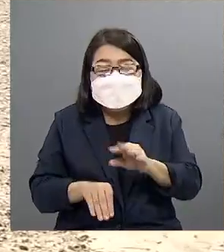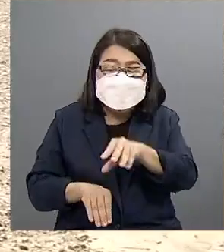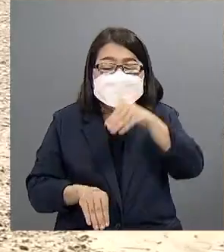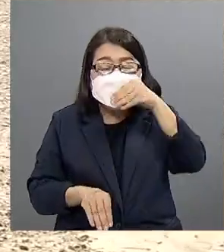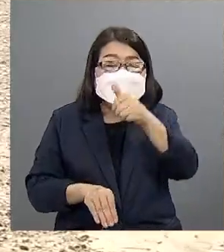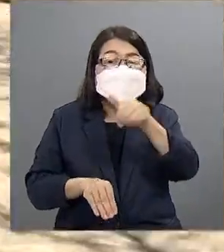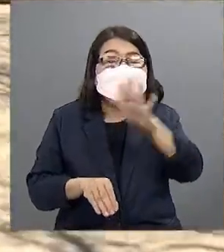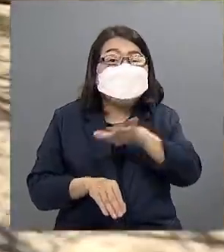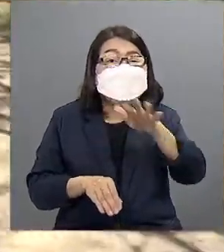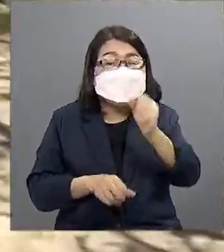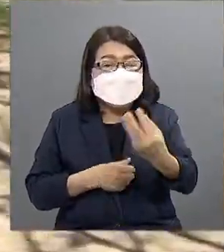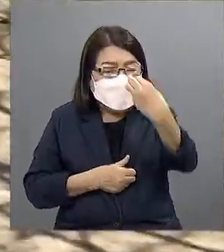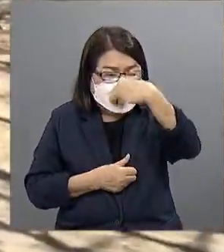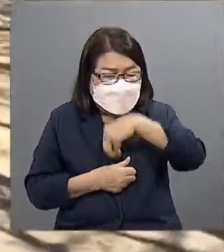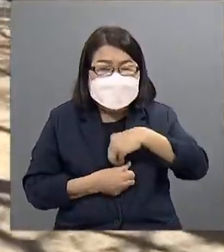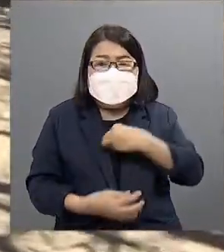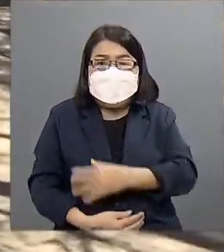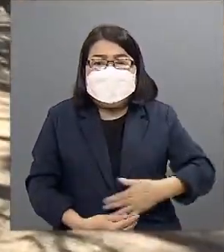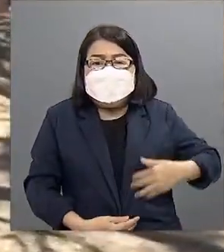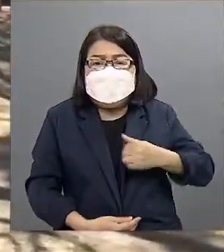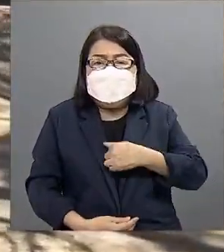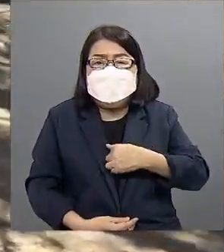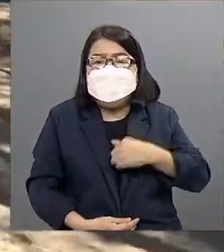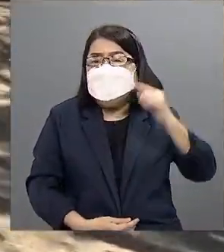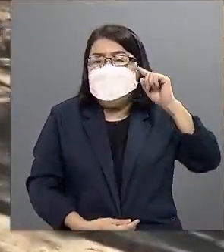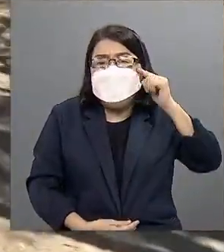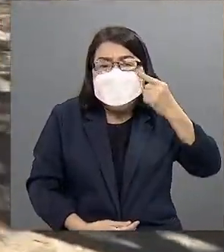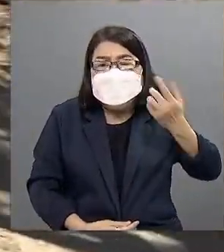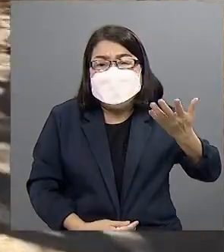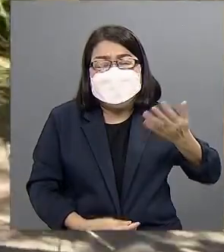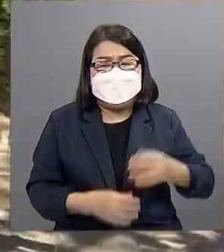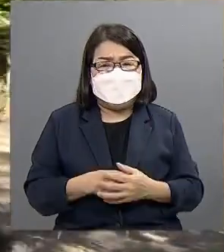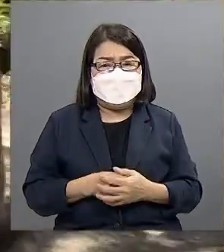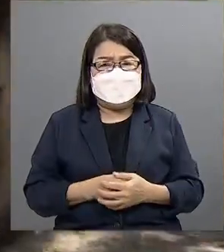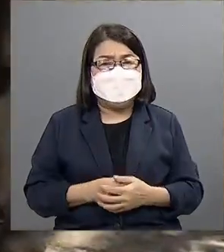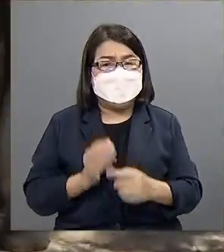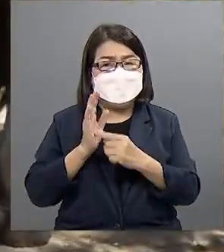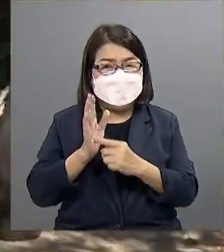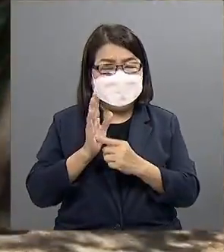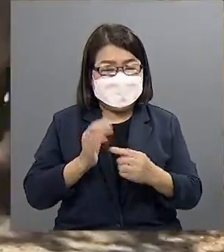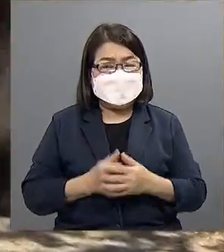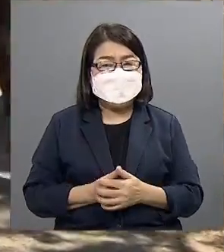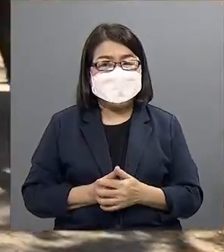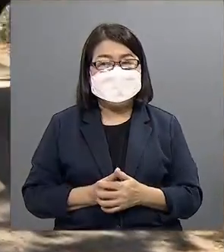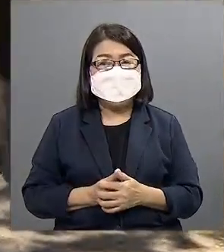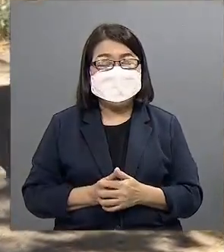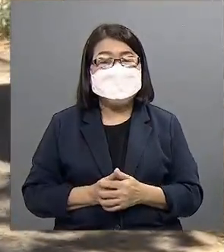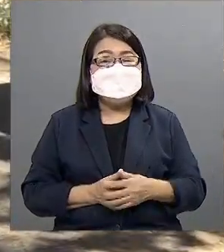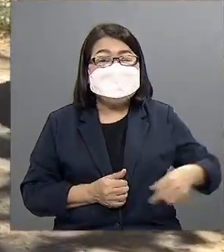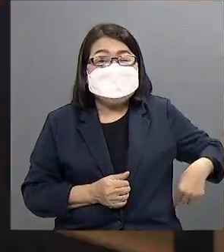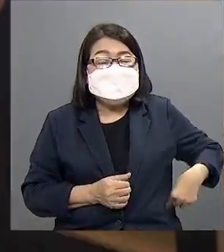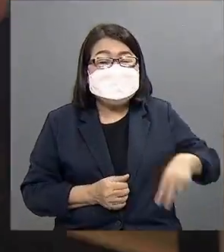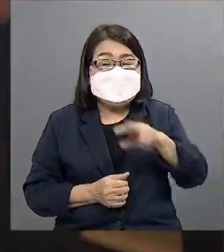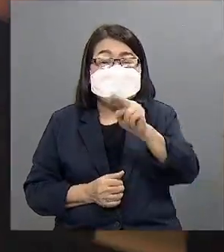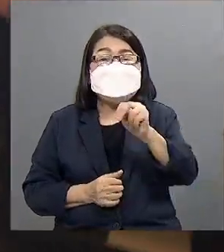แล้วเนี่ยจริงๆในโครงสร้างของเขาเนี่ยมีความผิดปกติหรือเปล่ายกตัวอย่างเช่นในส่วนของก้อนนิ่วต่างๆเครื่องอัลตราซาวด์ลักษณะ